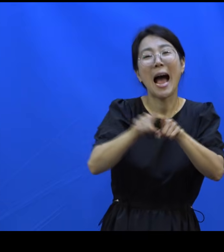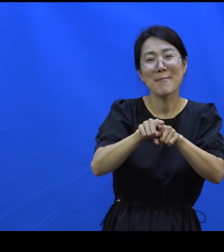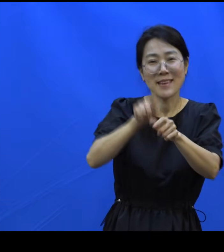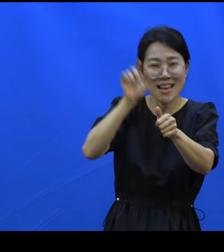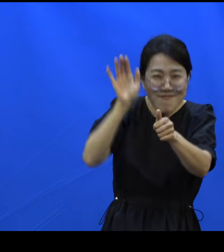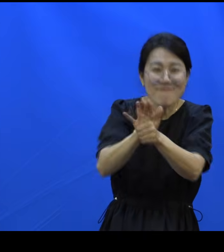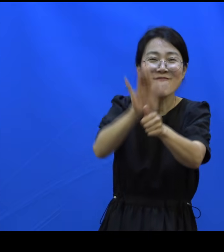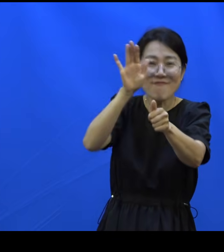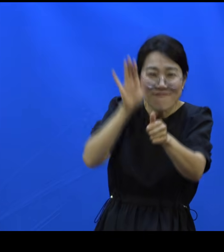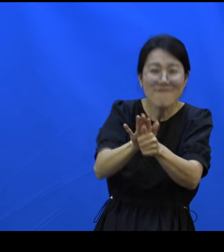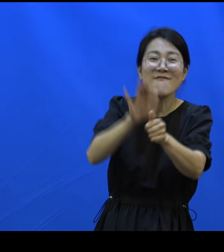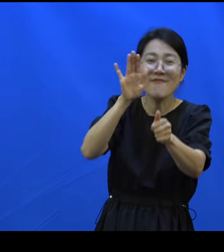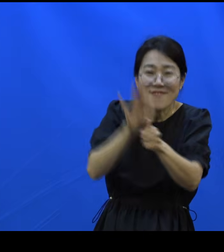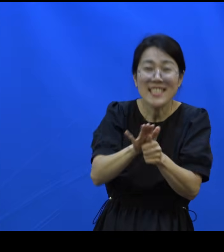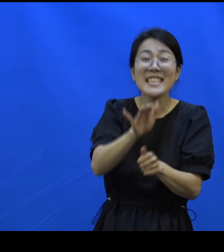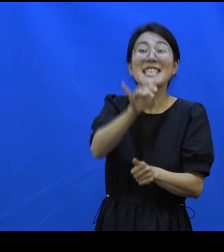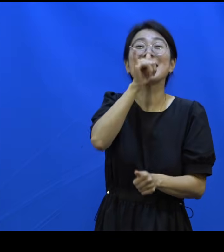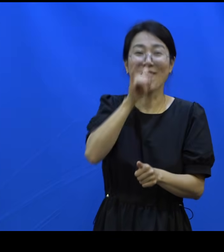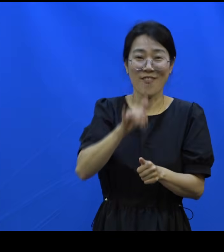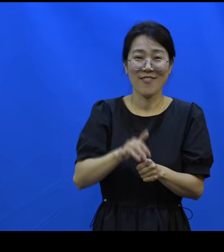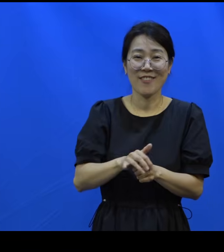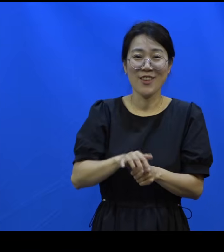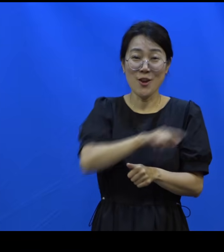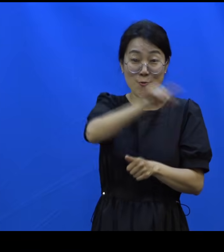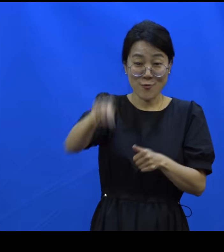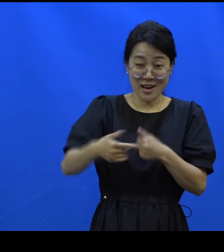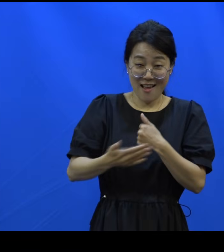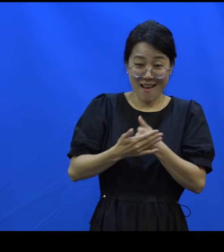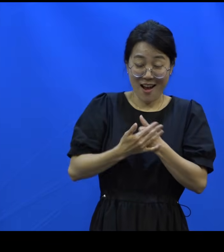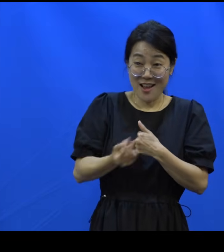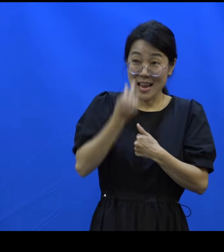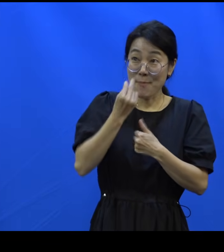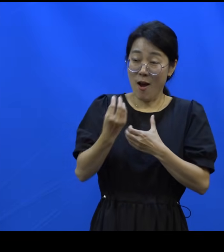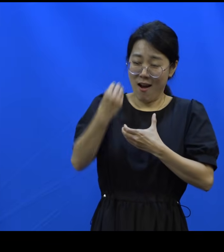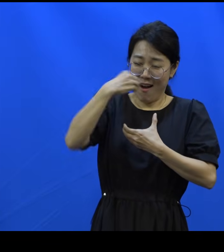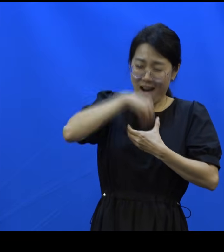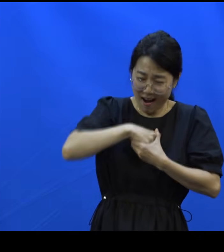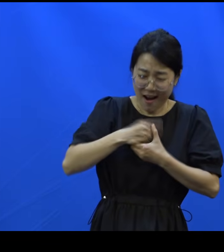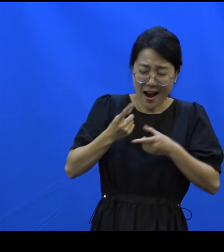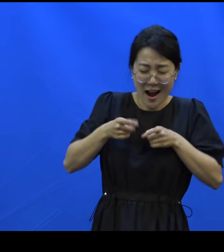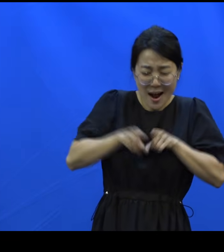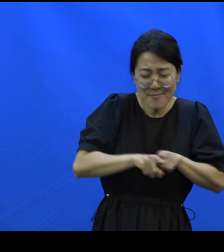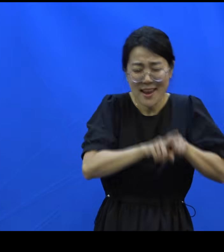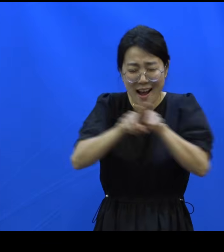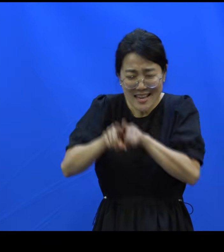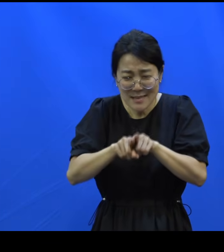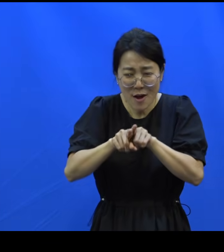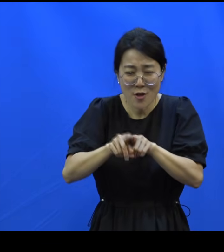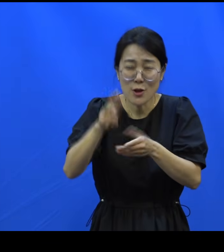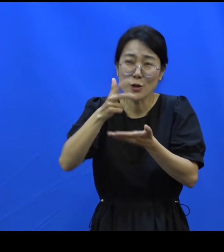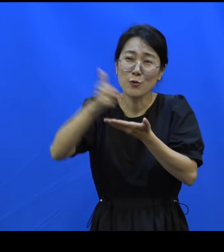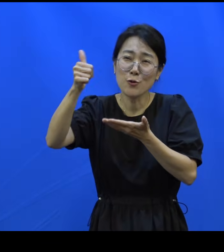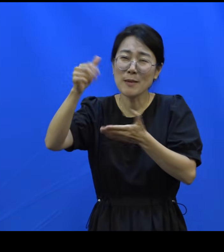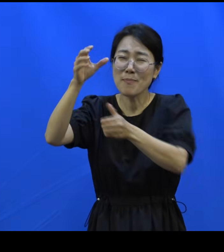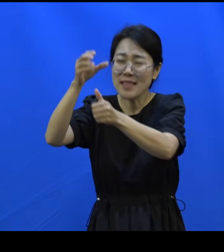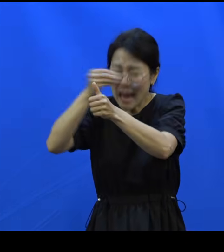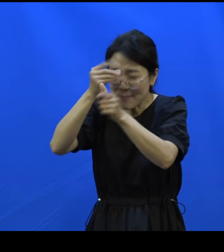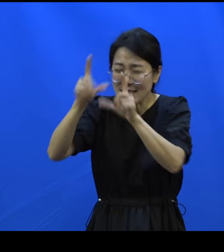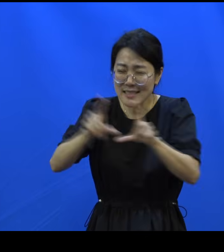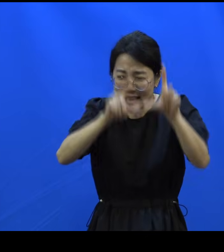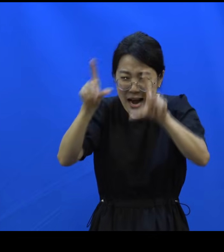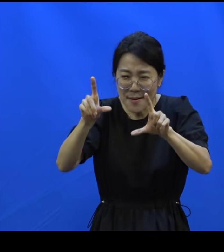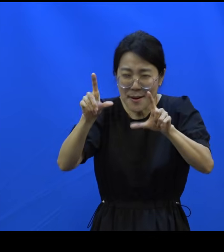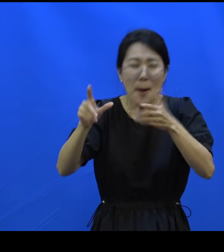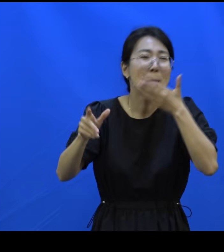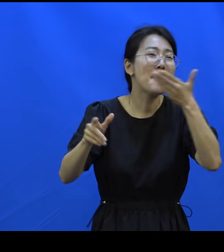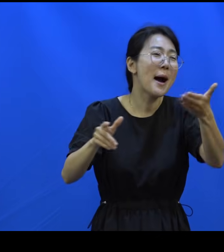주님의 능력과 주님의 생명이 우리 안에 역사하시면, 복음의 능력이 함께 하시면 주님 안에서 능치 못할